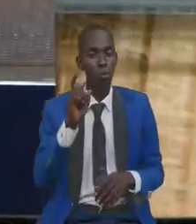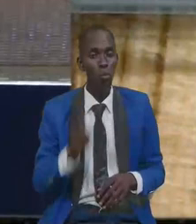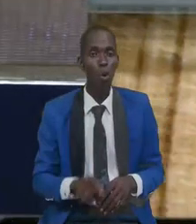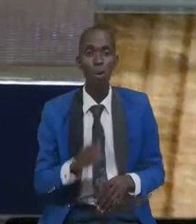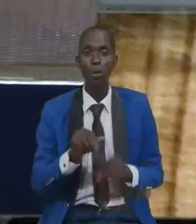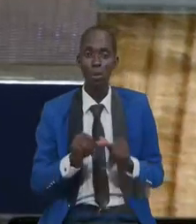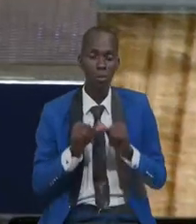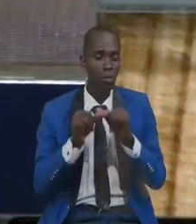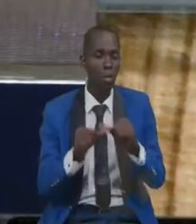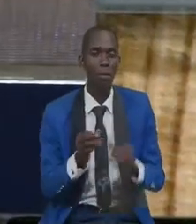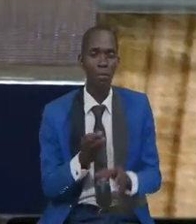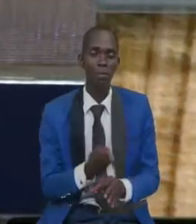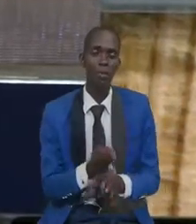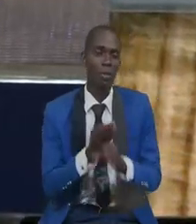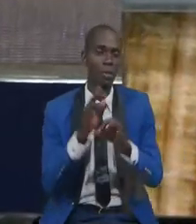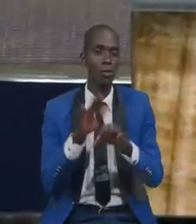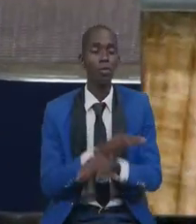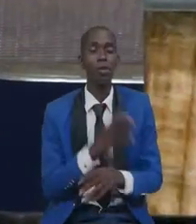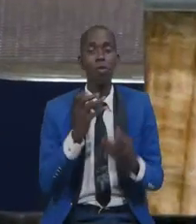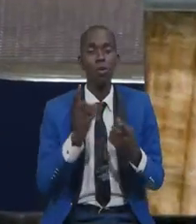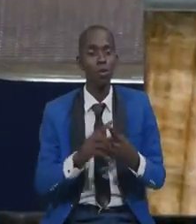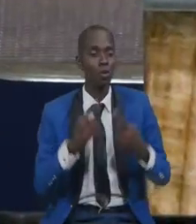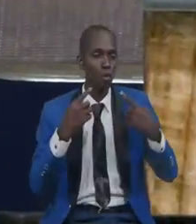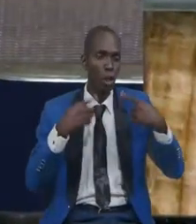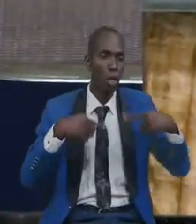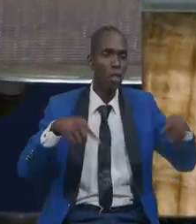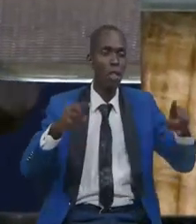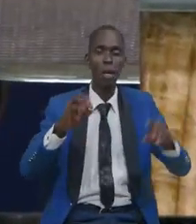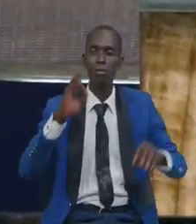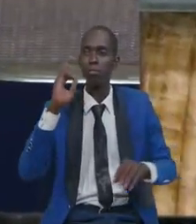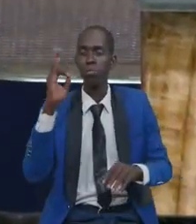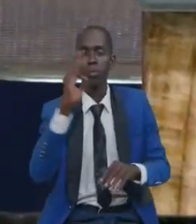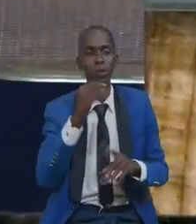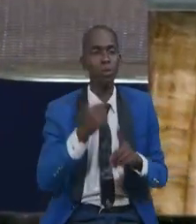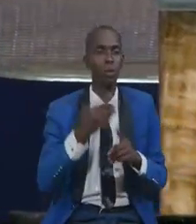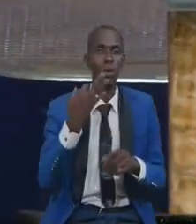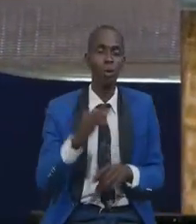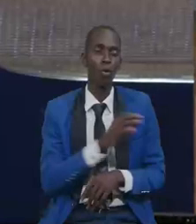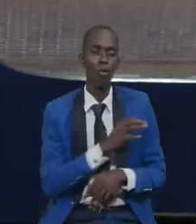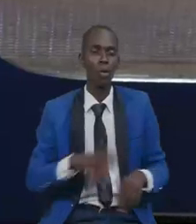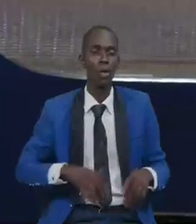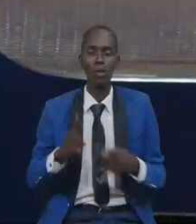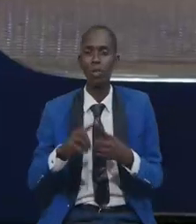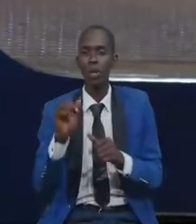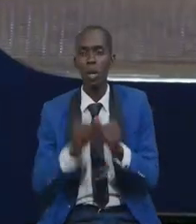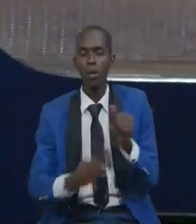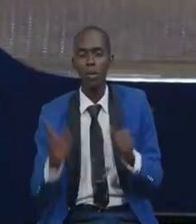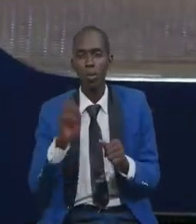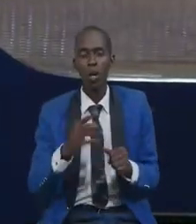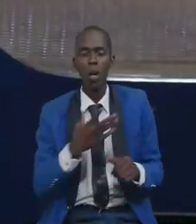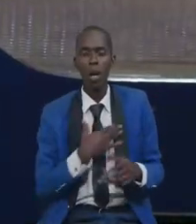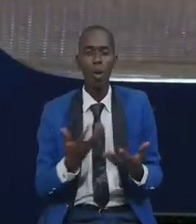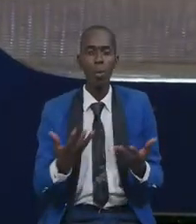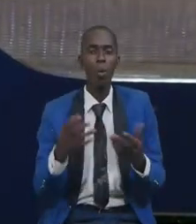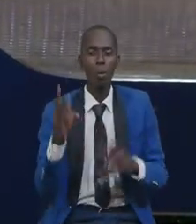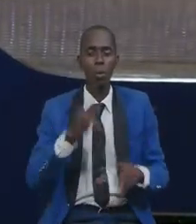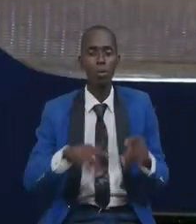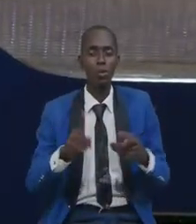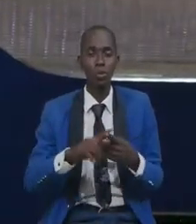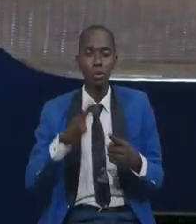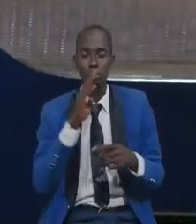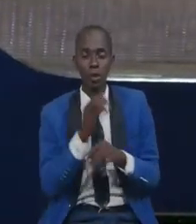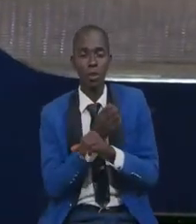de Jésus-Christ pour réconcilier les gens avec Dieu et pour pouvoir les faire échapper à l'enfer